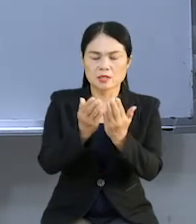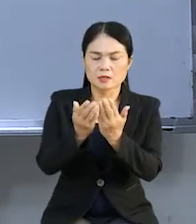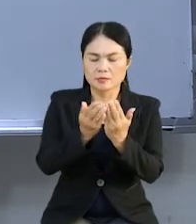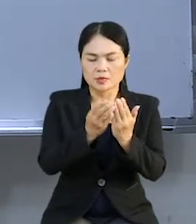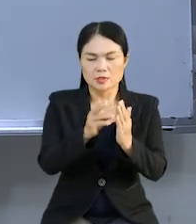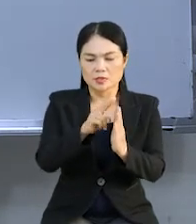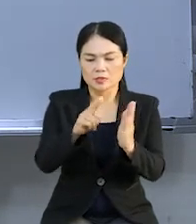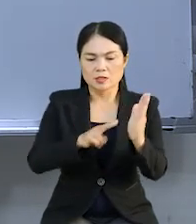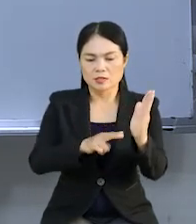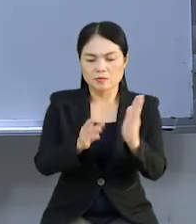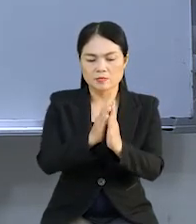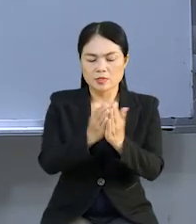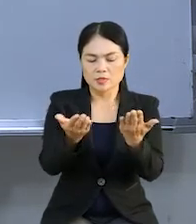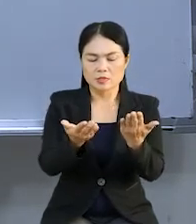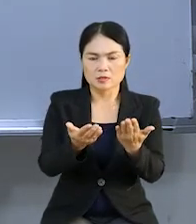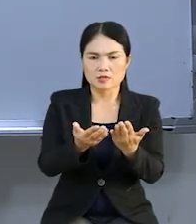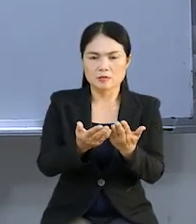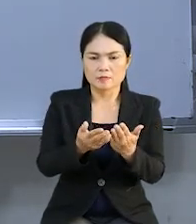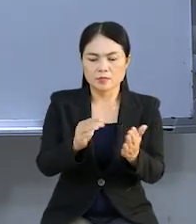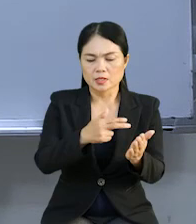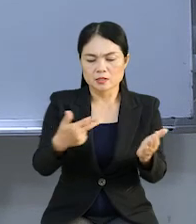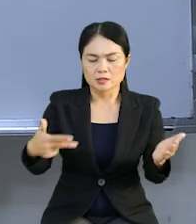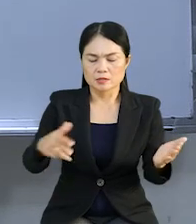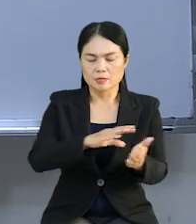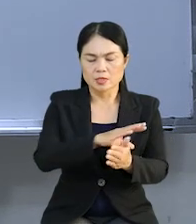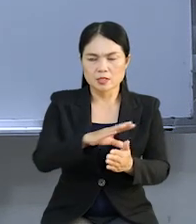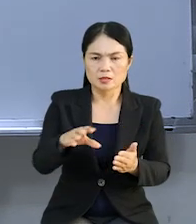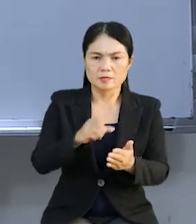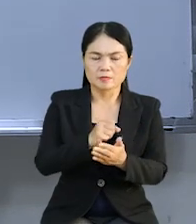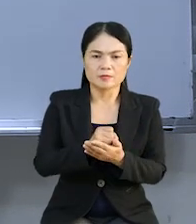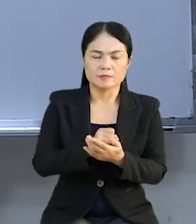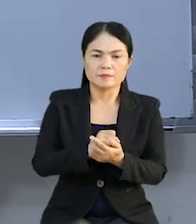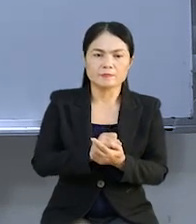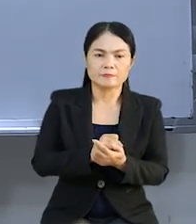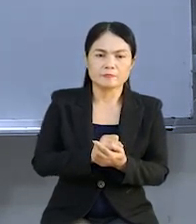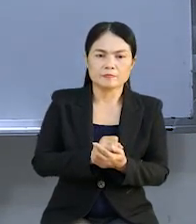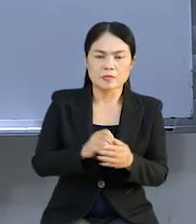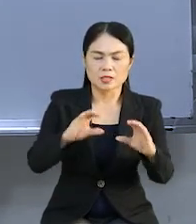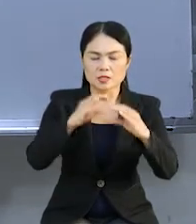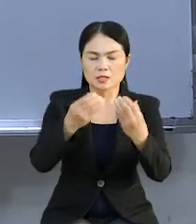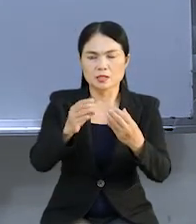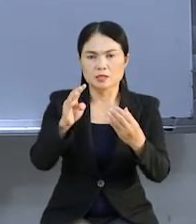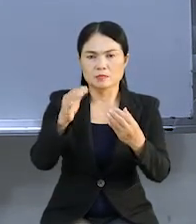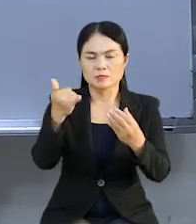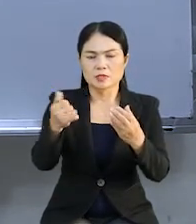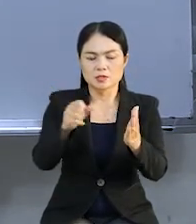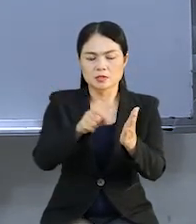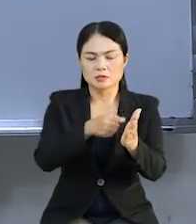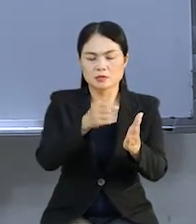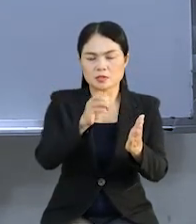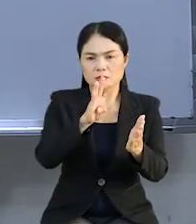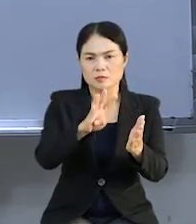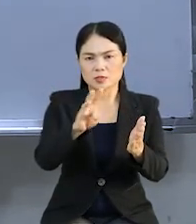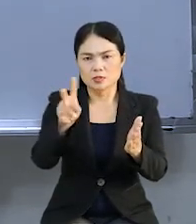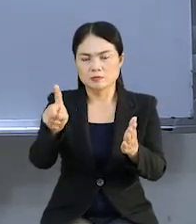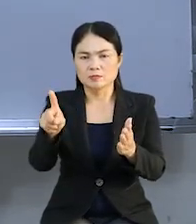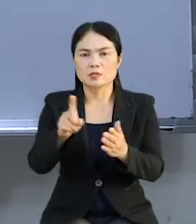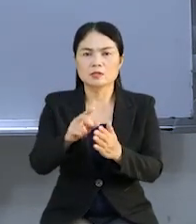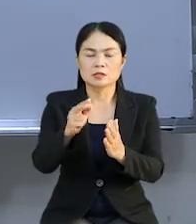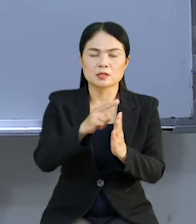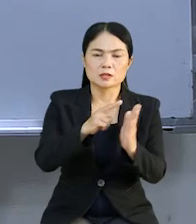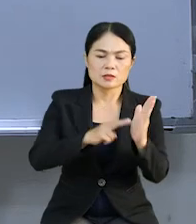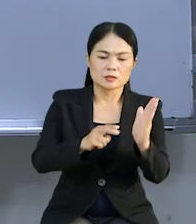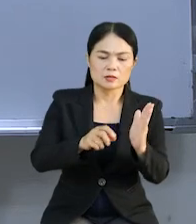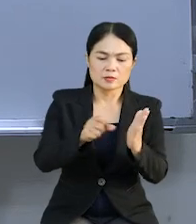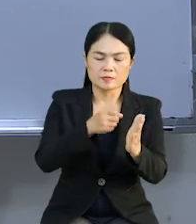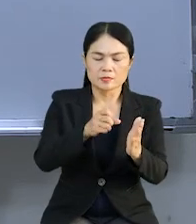បទណាសំកូនបើកសៀវភៅភាសាខ្មែររបស់យើងបាទផ្នែកទី6ទំព័រ41ណាអត្ថបទនៅទំព័